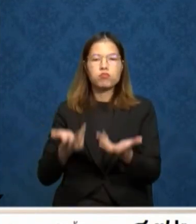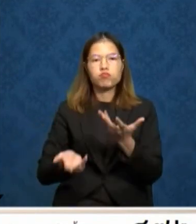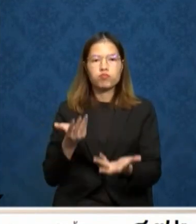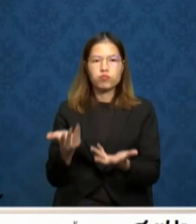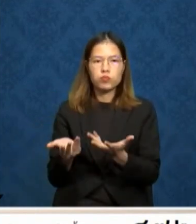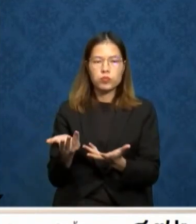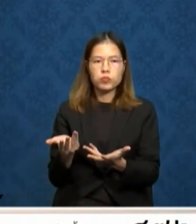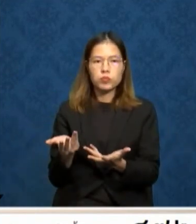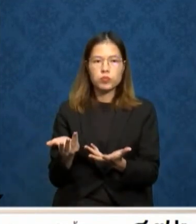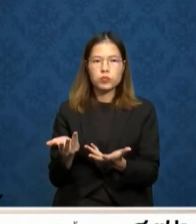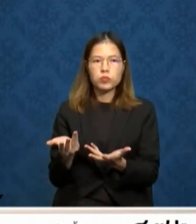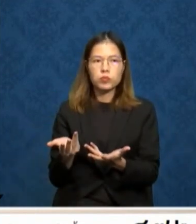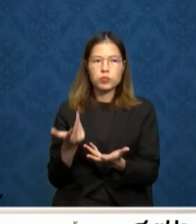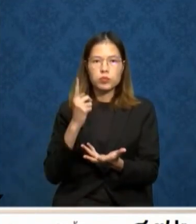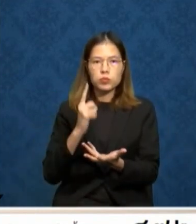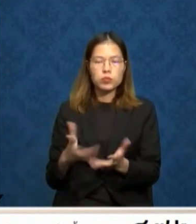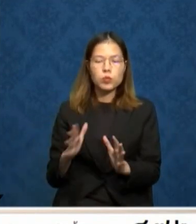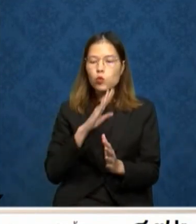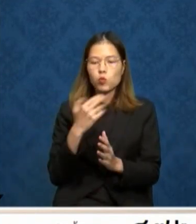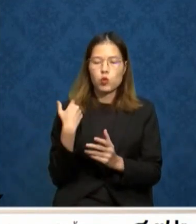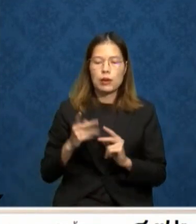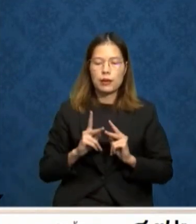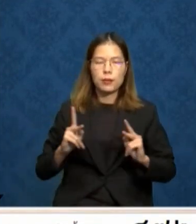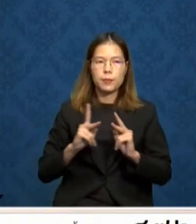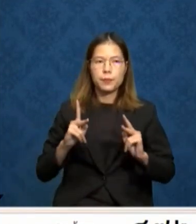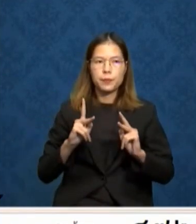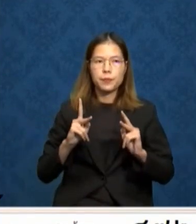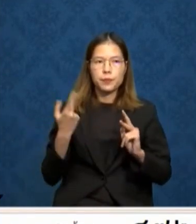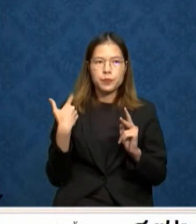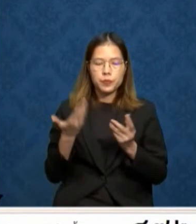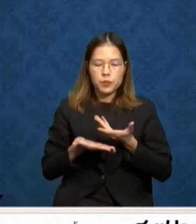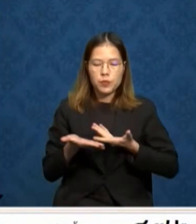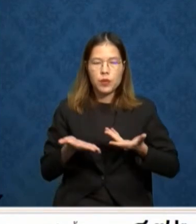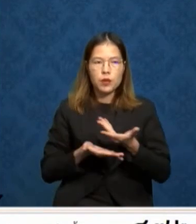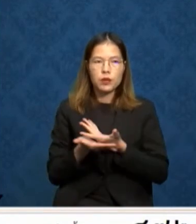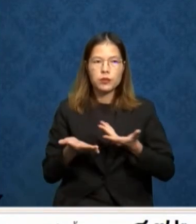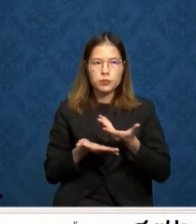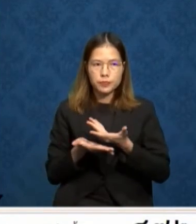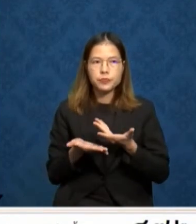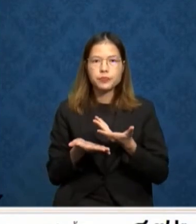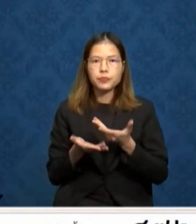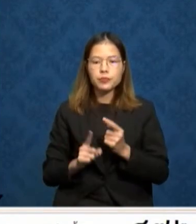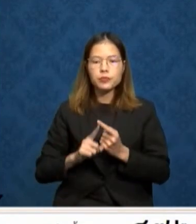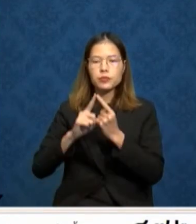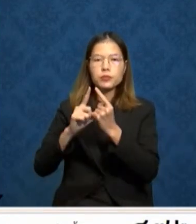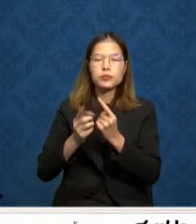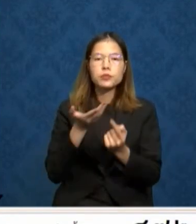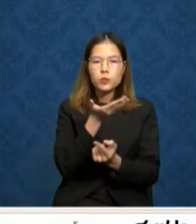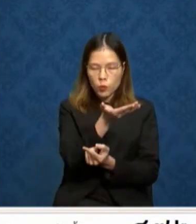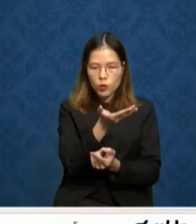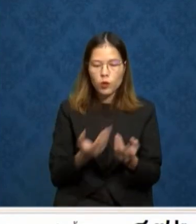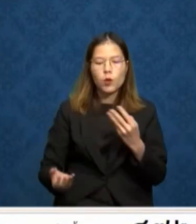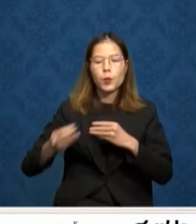ซึ่งเรื่องนี้หลังจากคณะกรรมการได้มีการพิจารณาตามที่ท่านขอให้มีการ